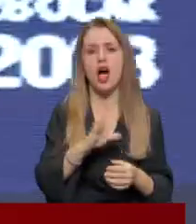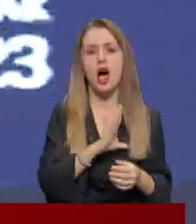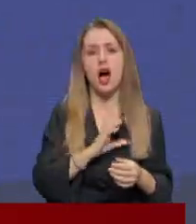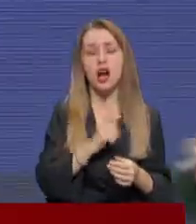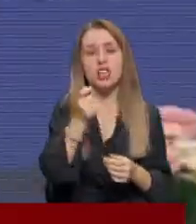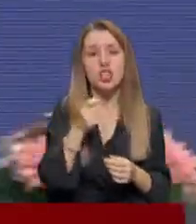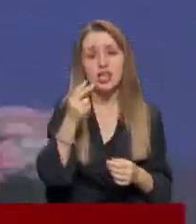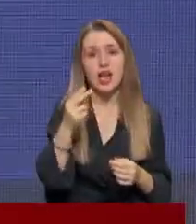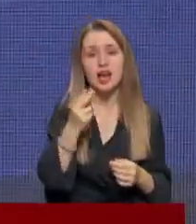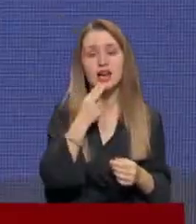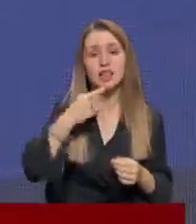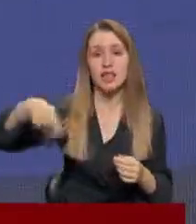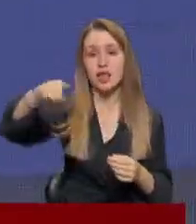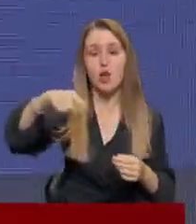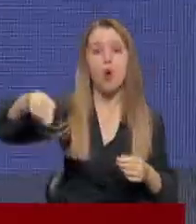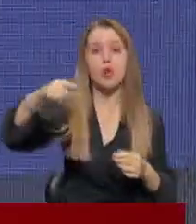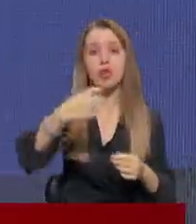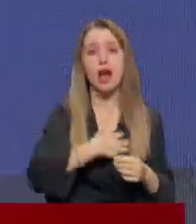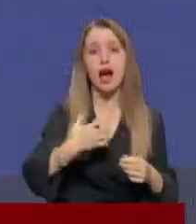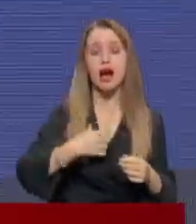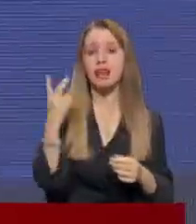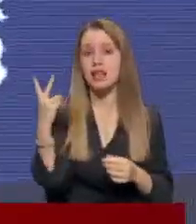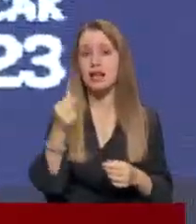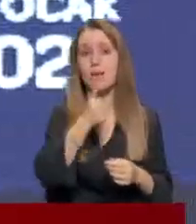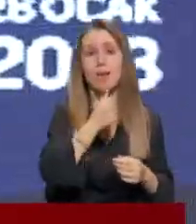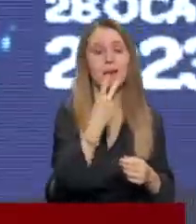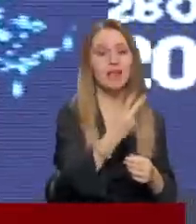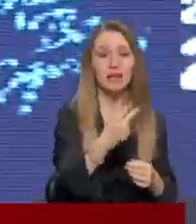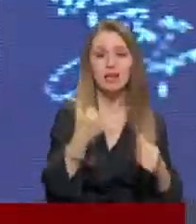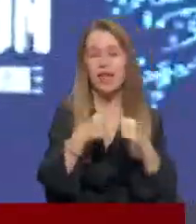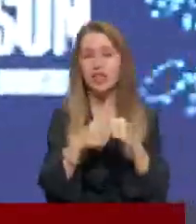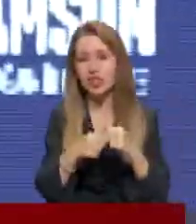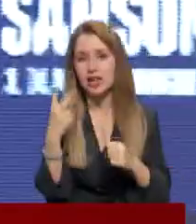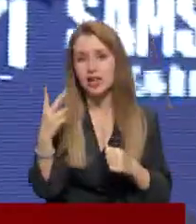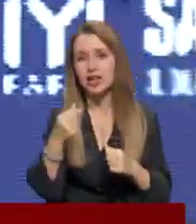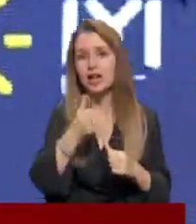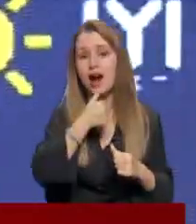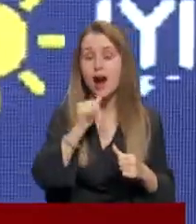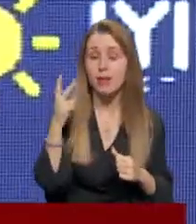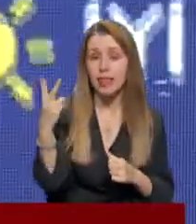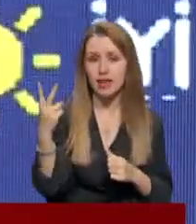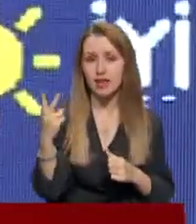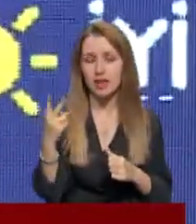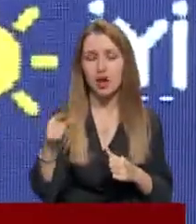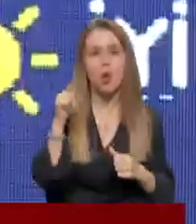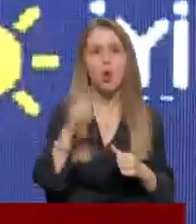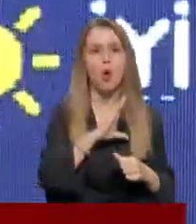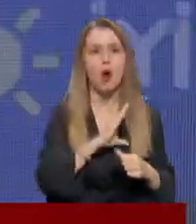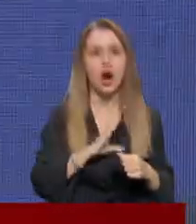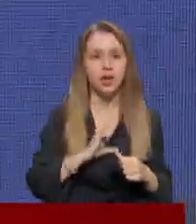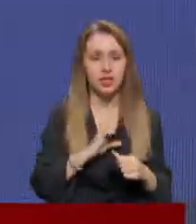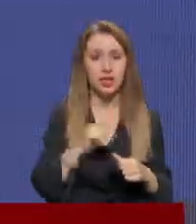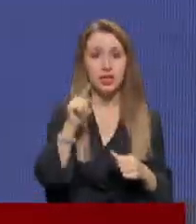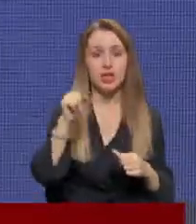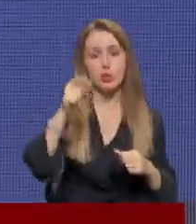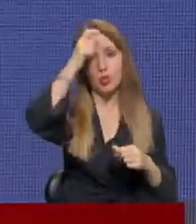çeken kadınların, onların annelerinin, babalarının, eşlerinin, abilerinin o acısı